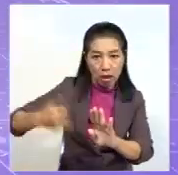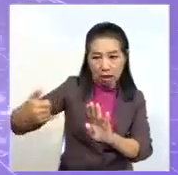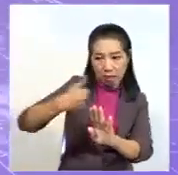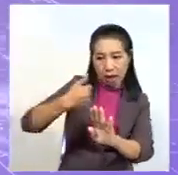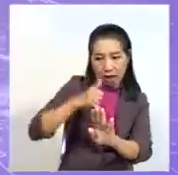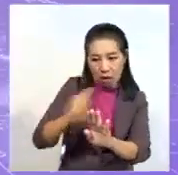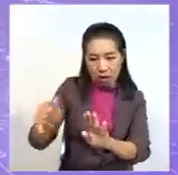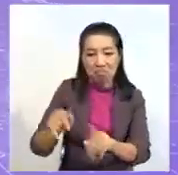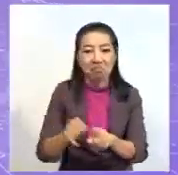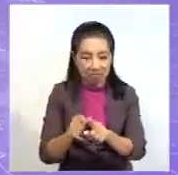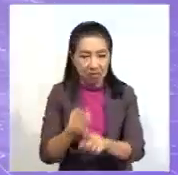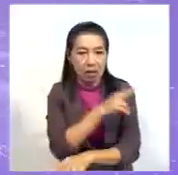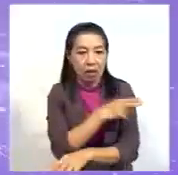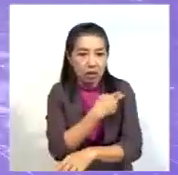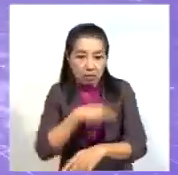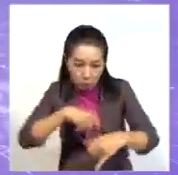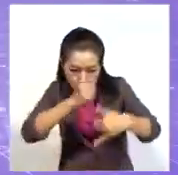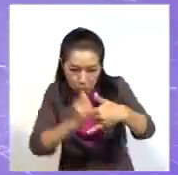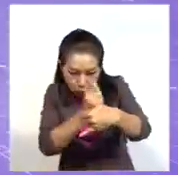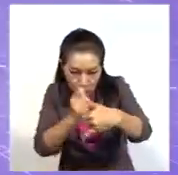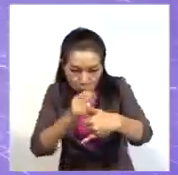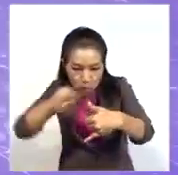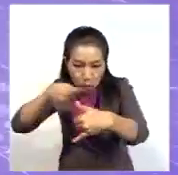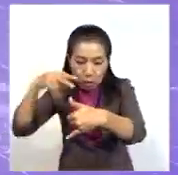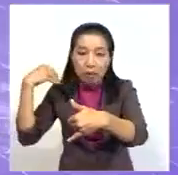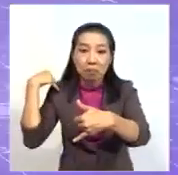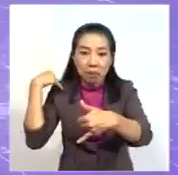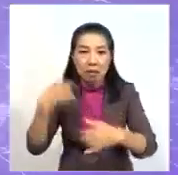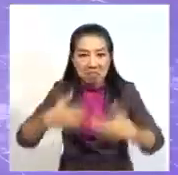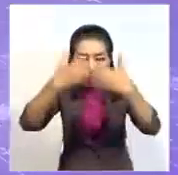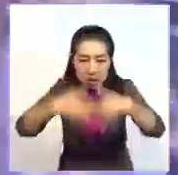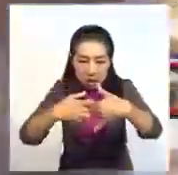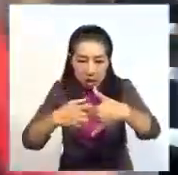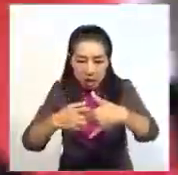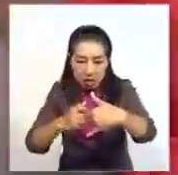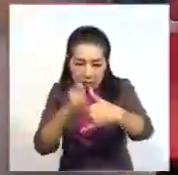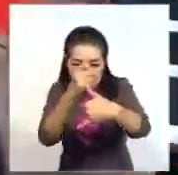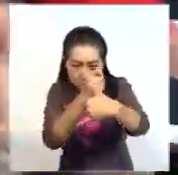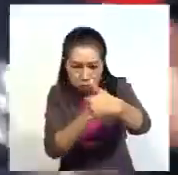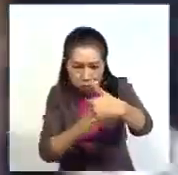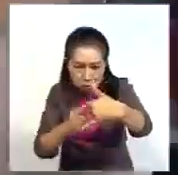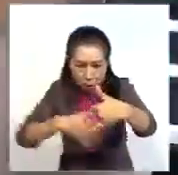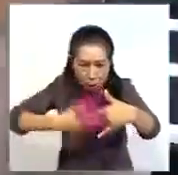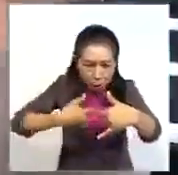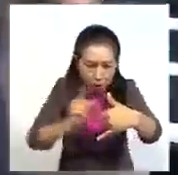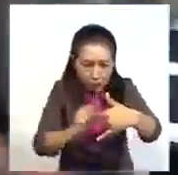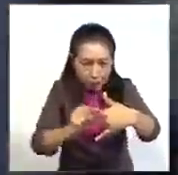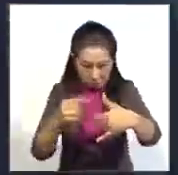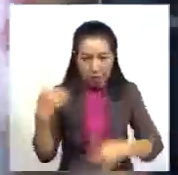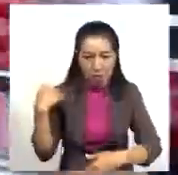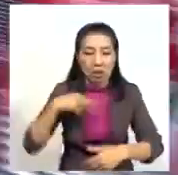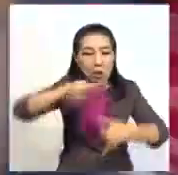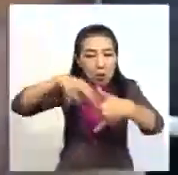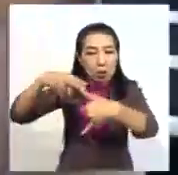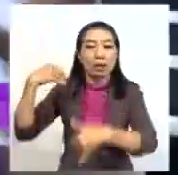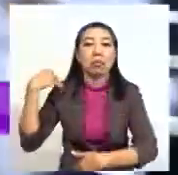านะคะเขามีเครื่องไม้เครื่องมือตรวจสอบแบบละเอียดมากนะคะเครื่องวัดอุณหภูมิความร้อนตามร่างกายเข้ามาตรวจวัดนักท่องเที่ยว